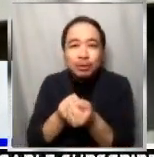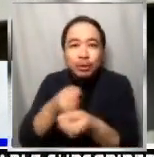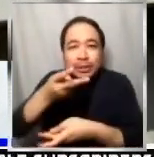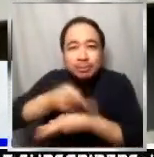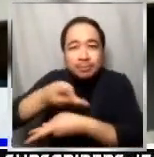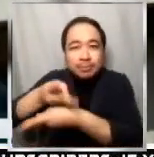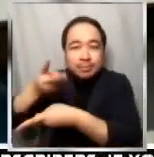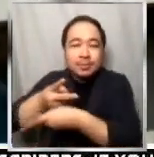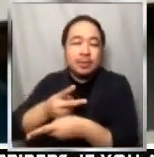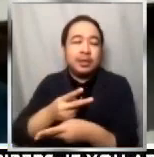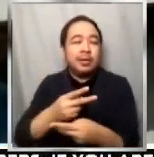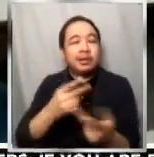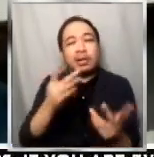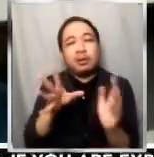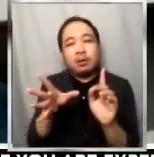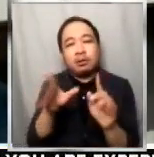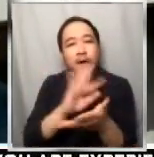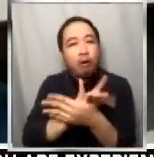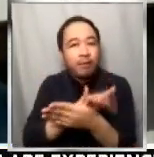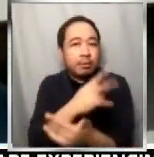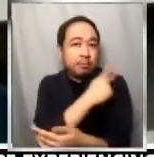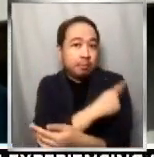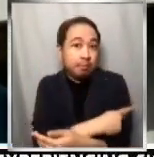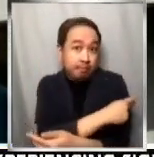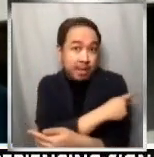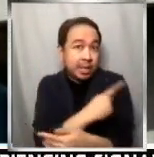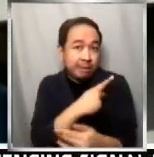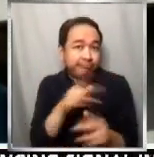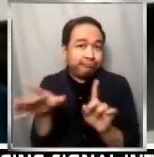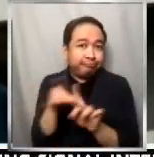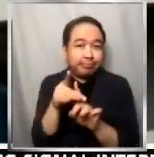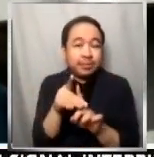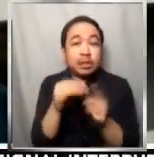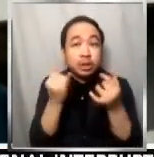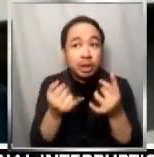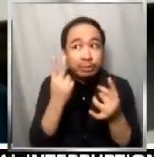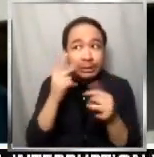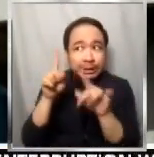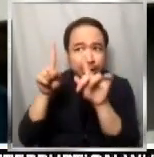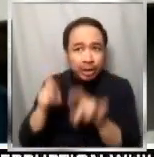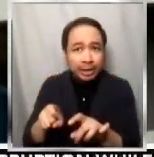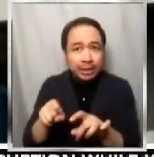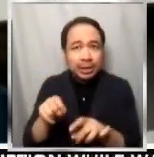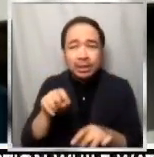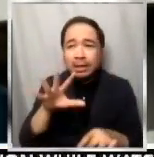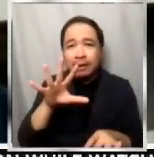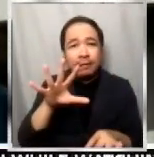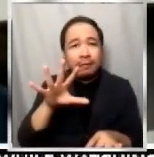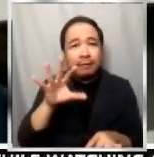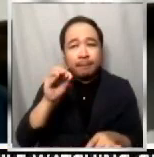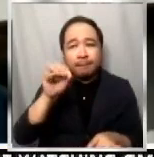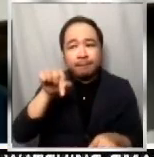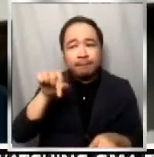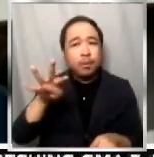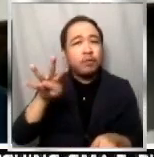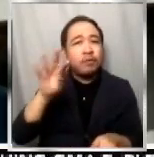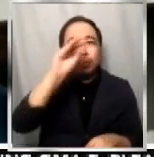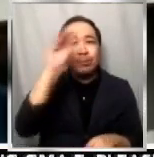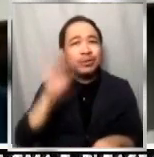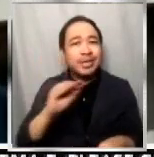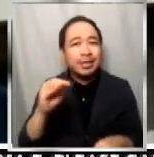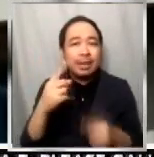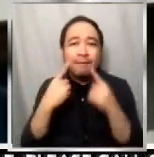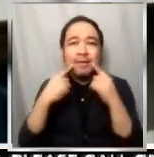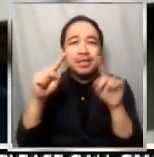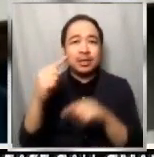trial na yon, yung kanilang efficacy rate is 50%, no? 50.4%. Yun nga,